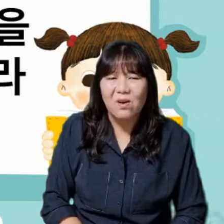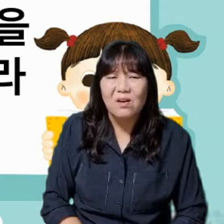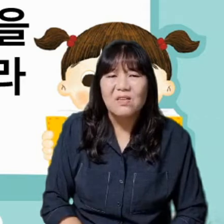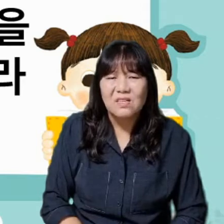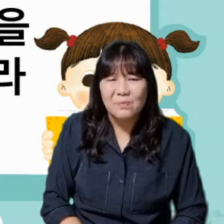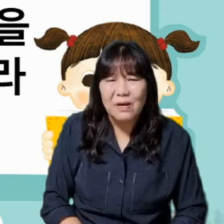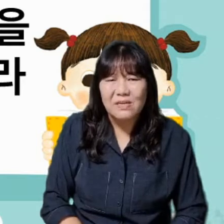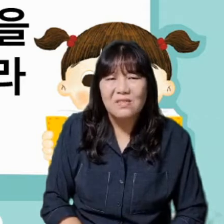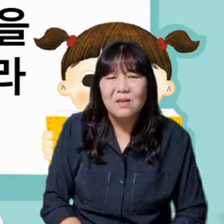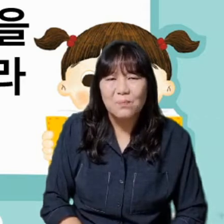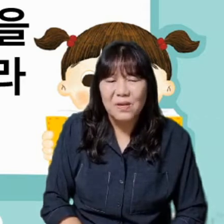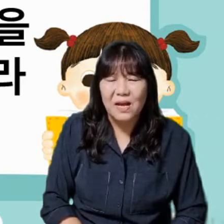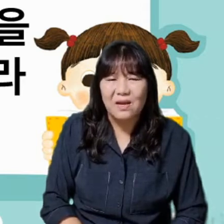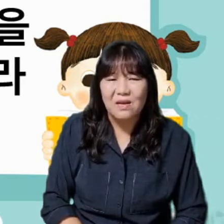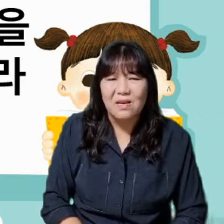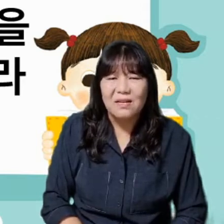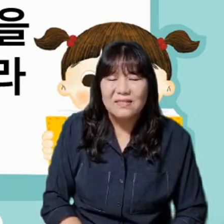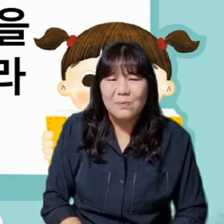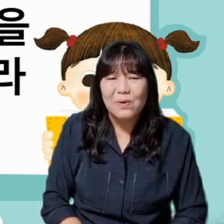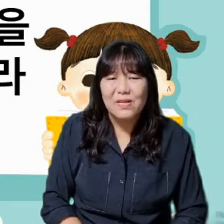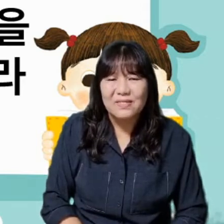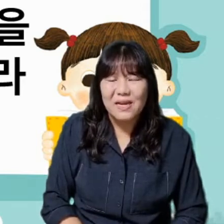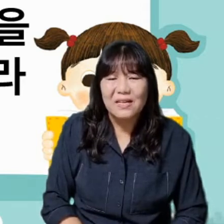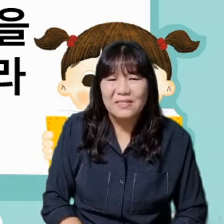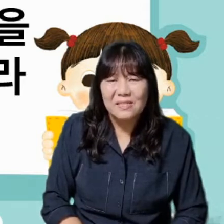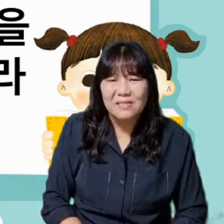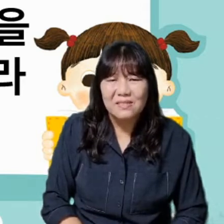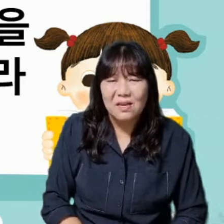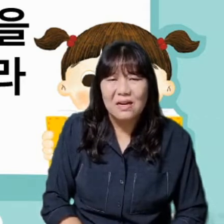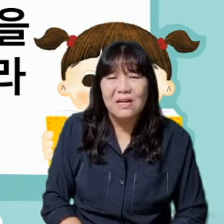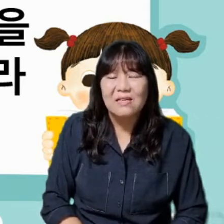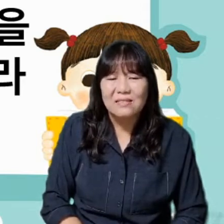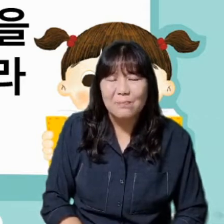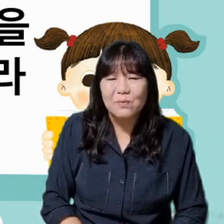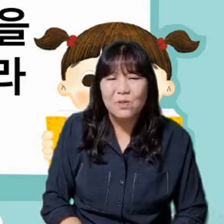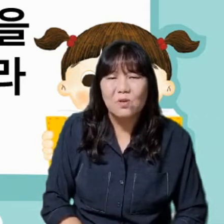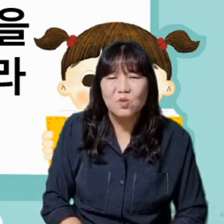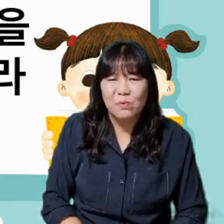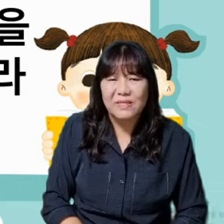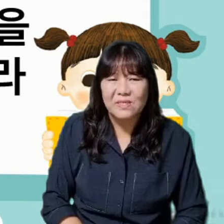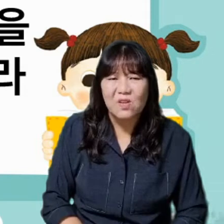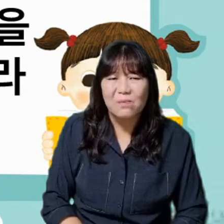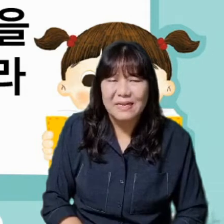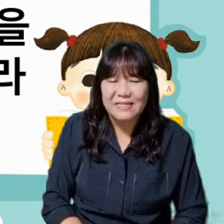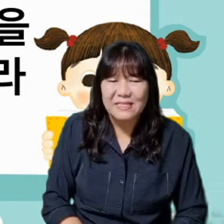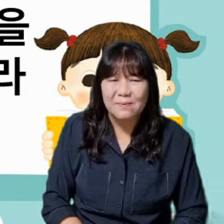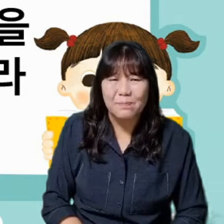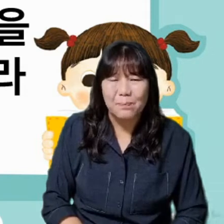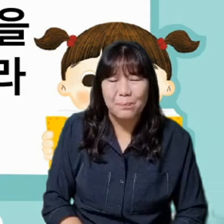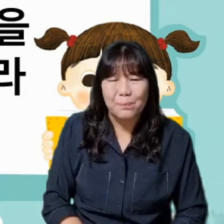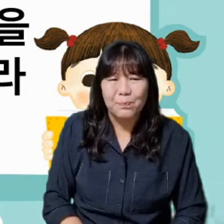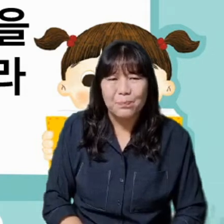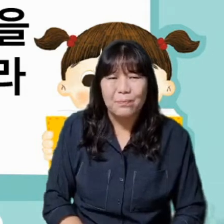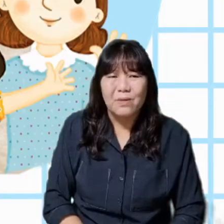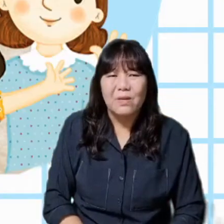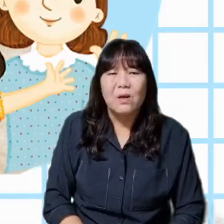향하여 그만을 섬기라. 사무엘상 7장 4절 중만절 말씀.